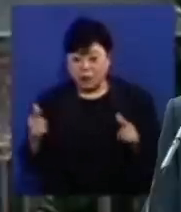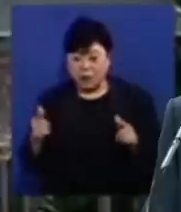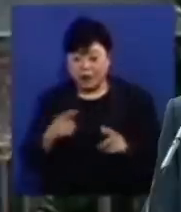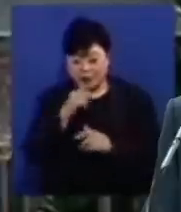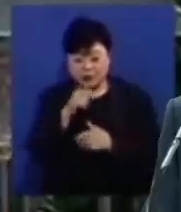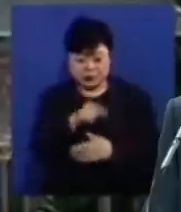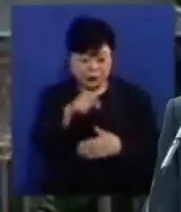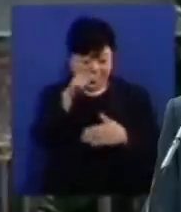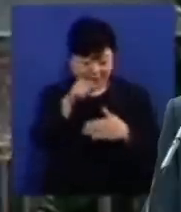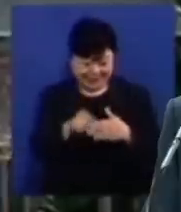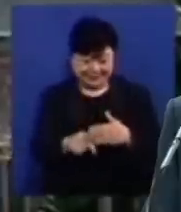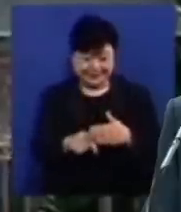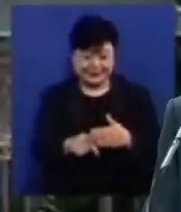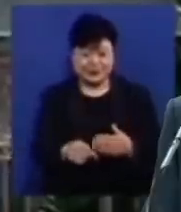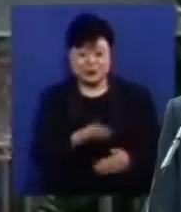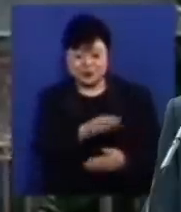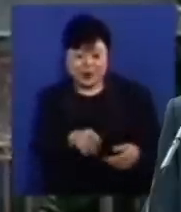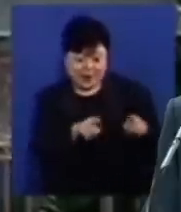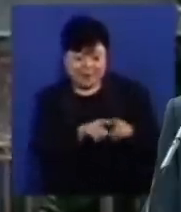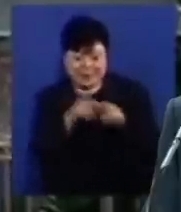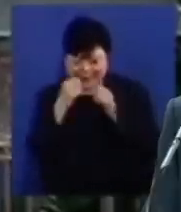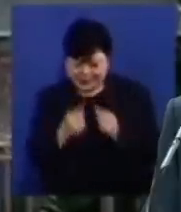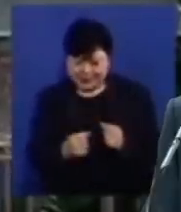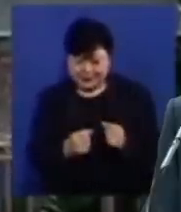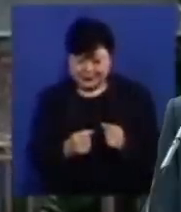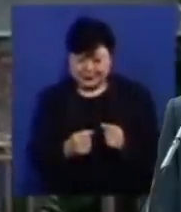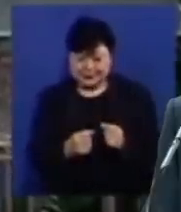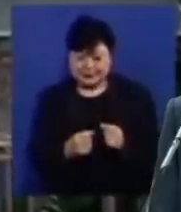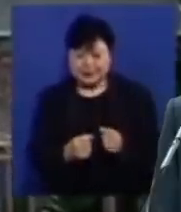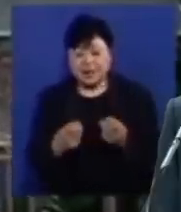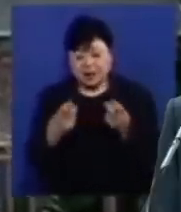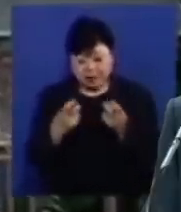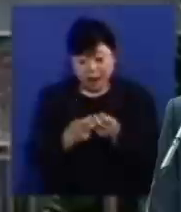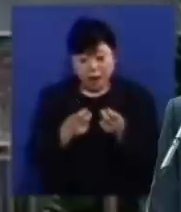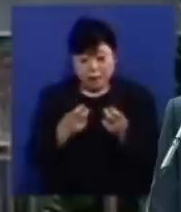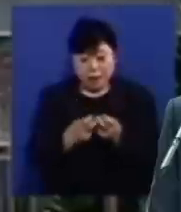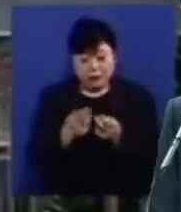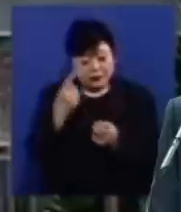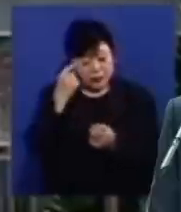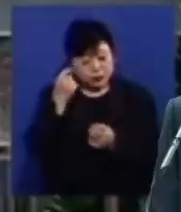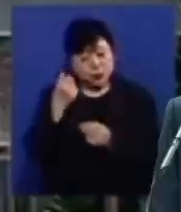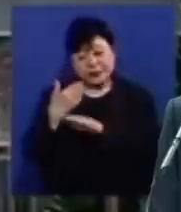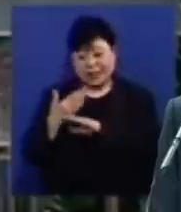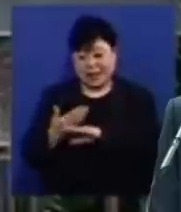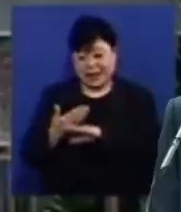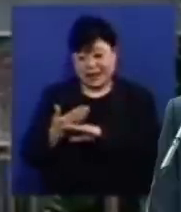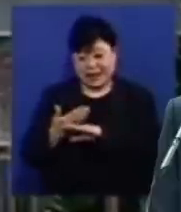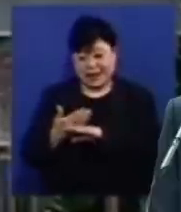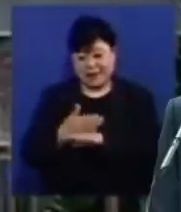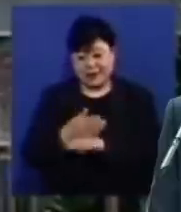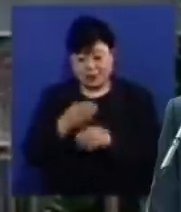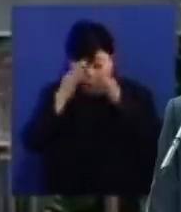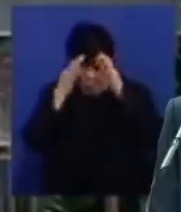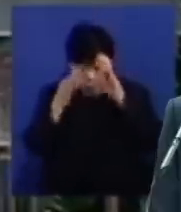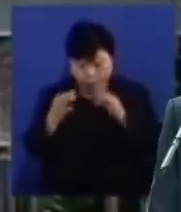우리의 속에 우리와 함께 계시는데 존재 방식이 우리 생각과 다르다는 것입니다. 우리는 눈으로 보고 귀로 듣고 코로